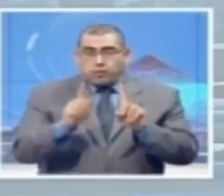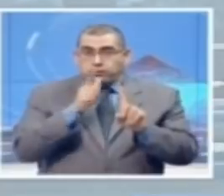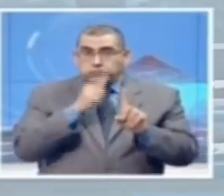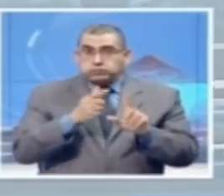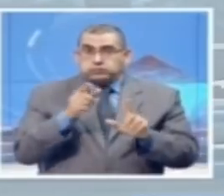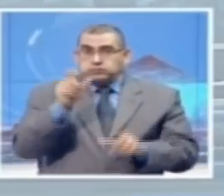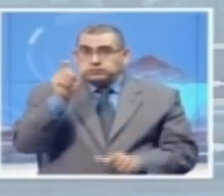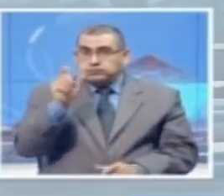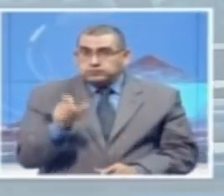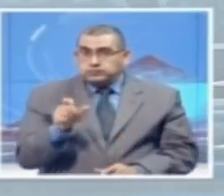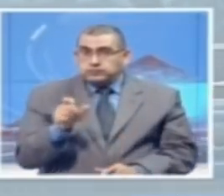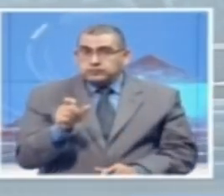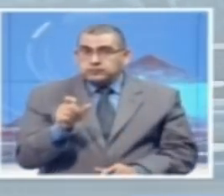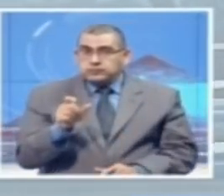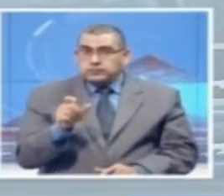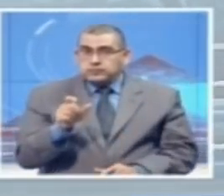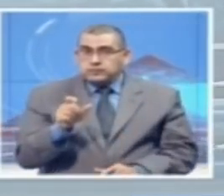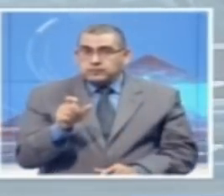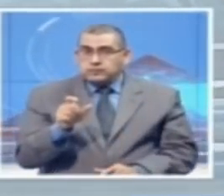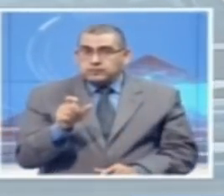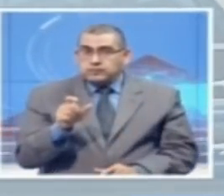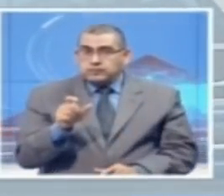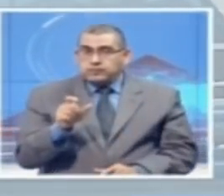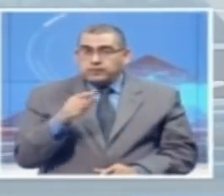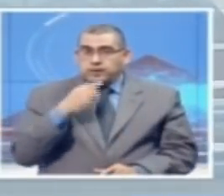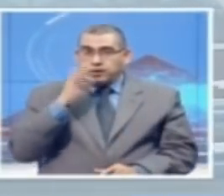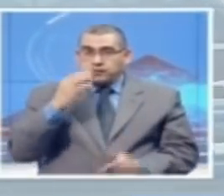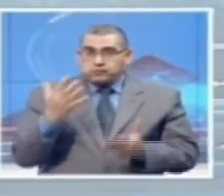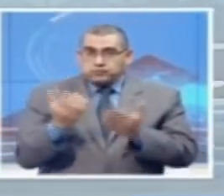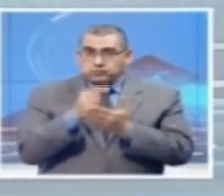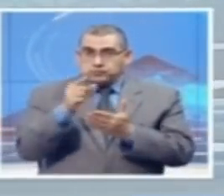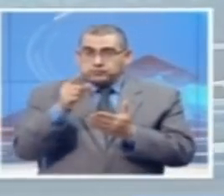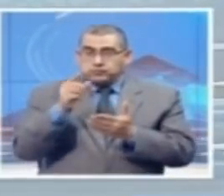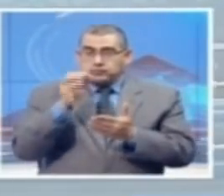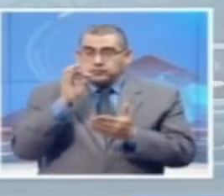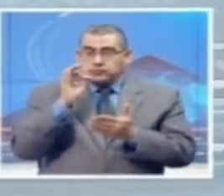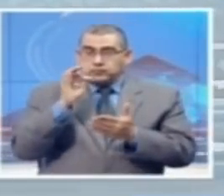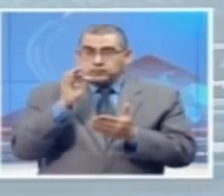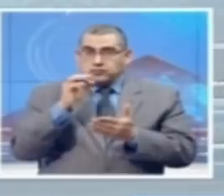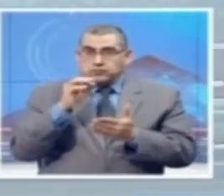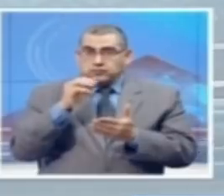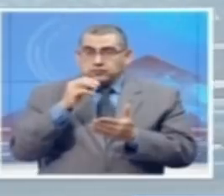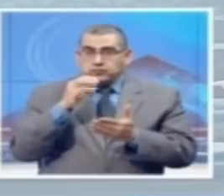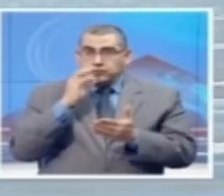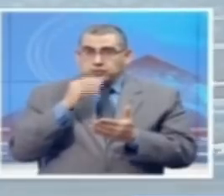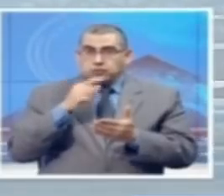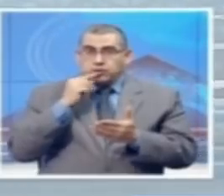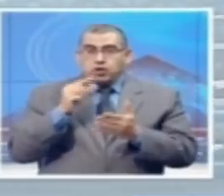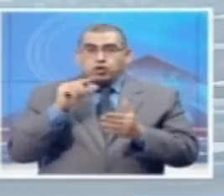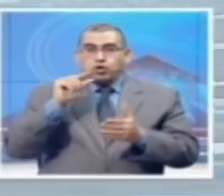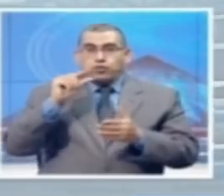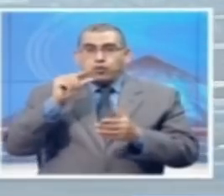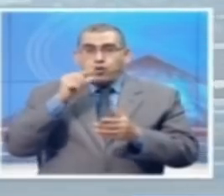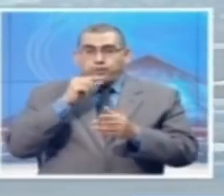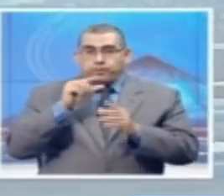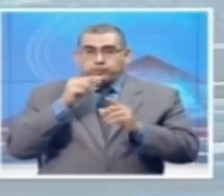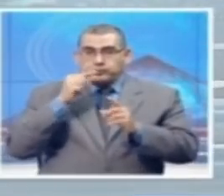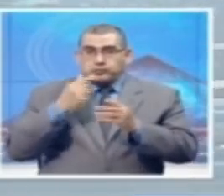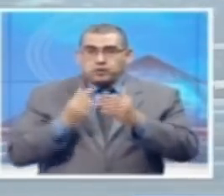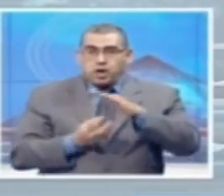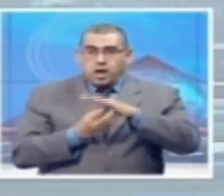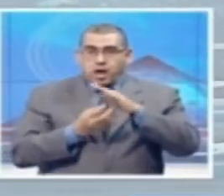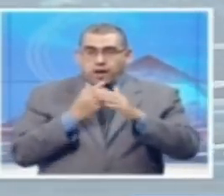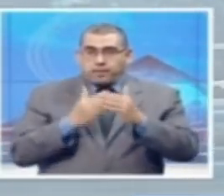يكون يعني مشترط الحصول على دبلومين من دبلومات الدراسات العليا، أحدهما في